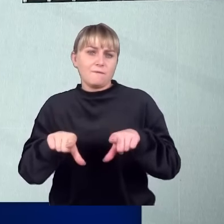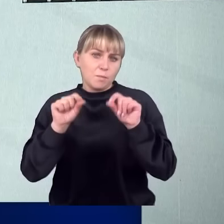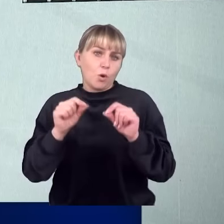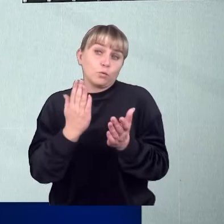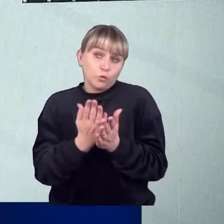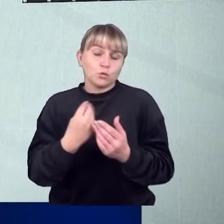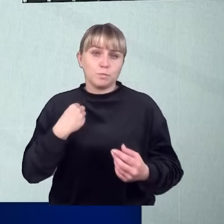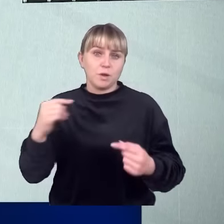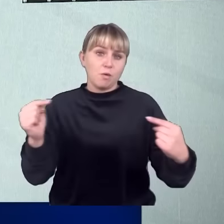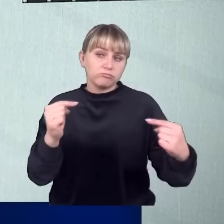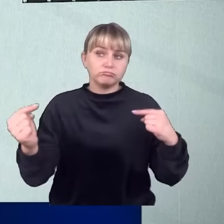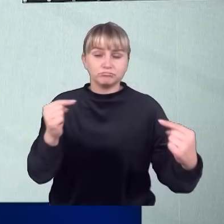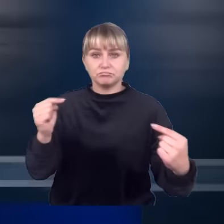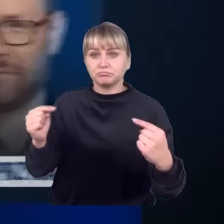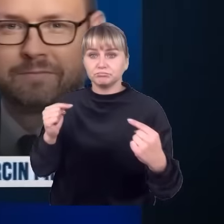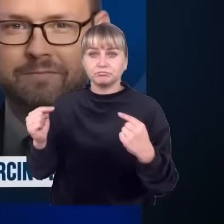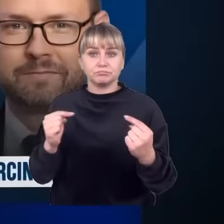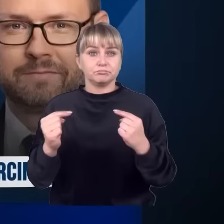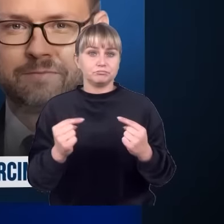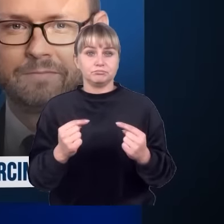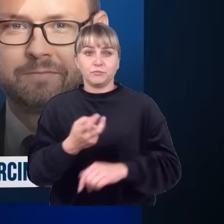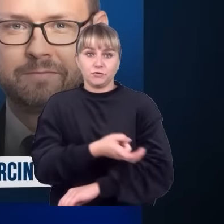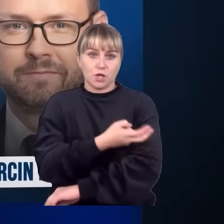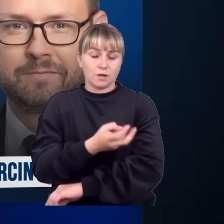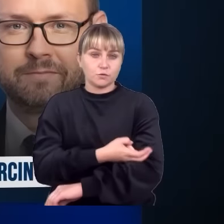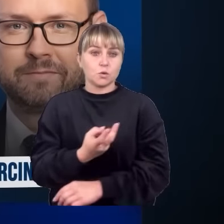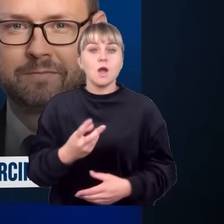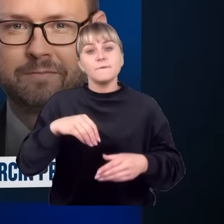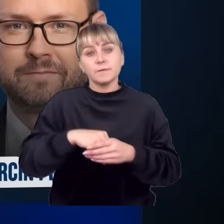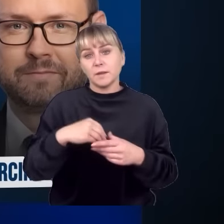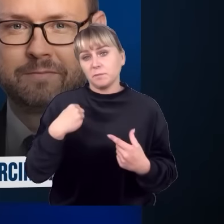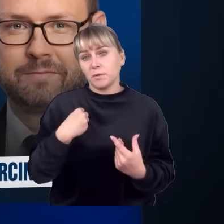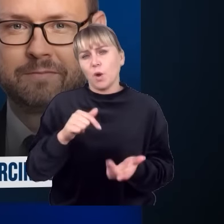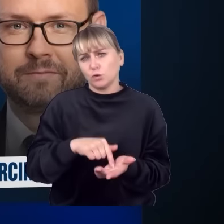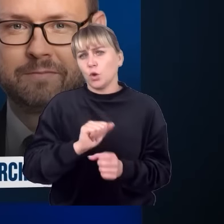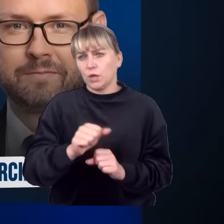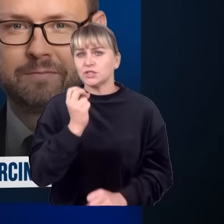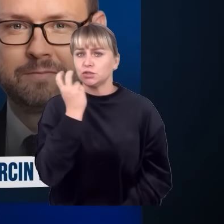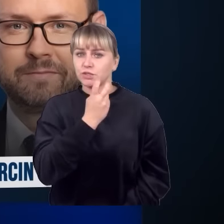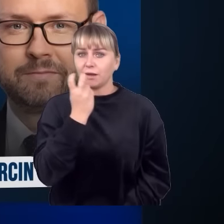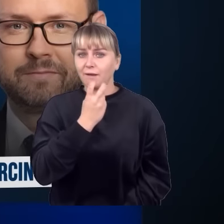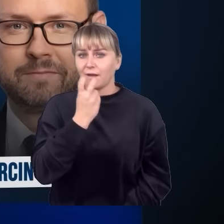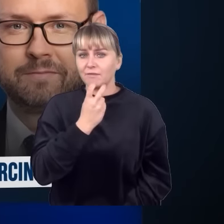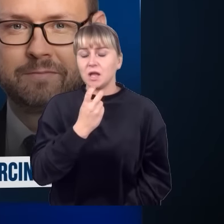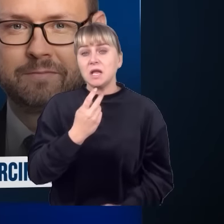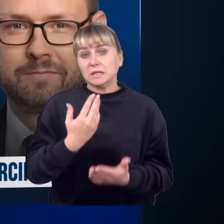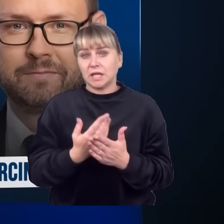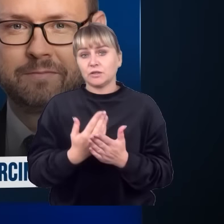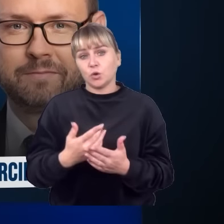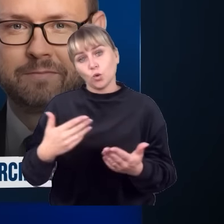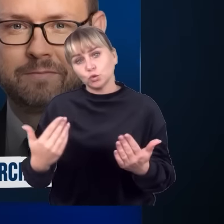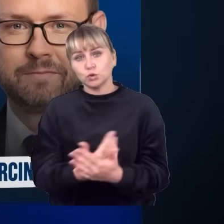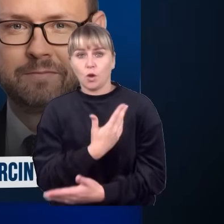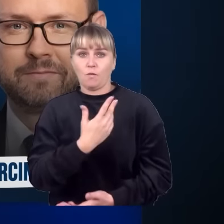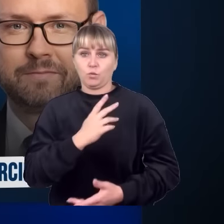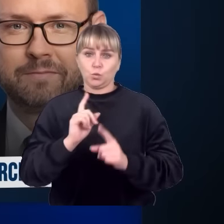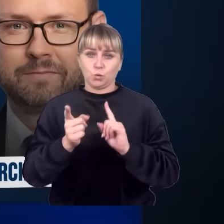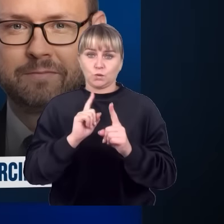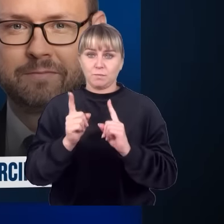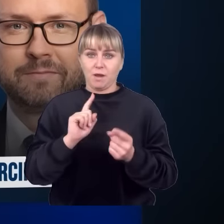ją, pojawiły się wtedy kontrargumenty, ale jest to bardzo ciekawa koncepcja, w związku z tym ona wróciła na deskę kreślarską, na